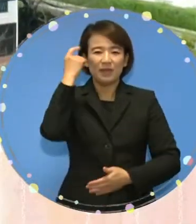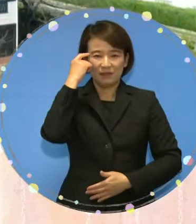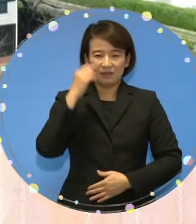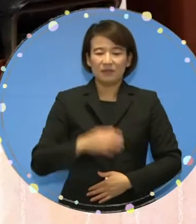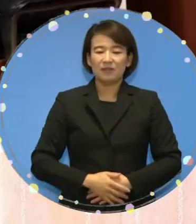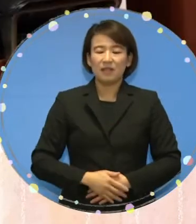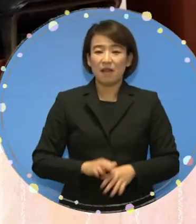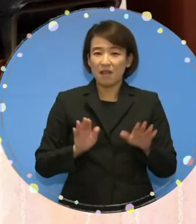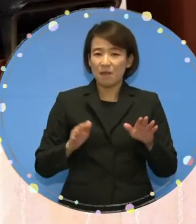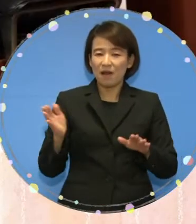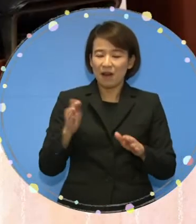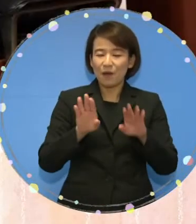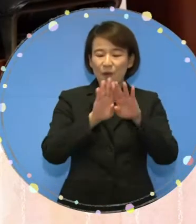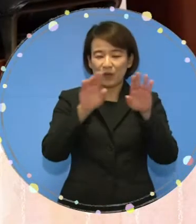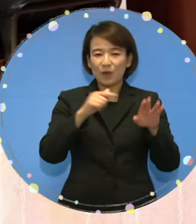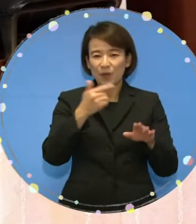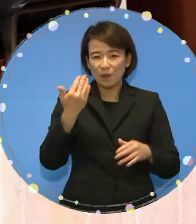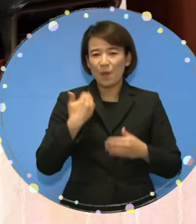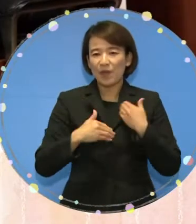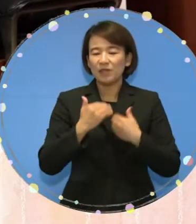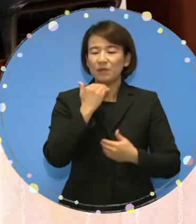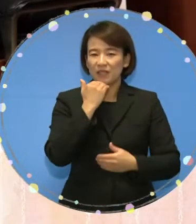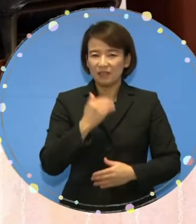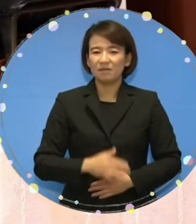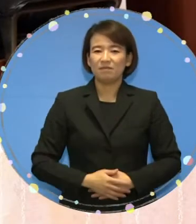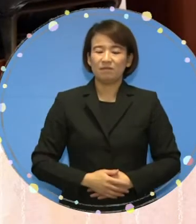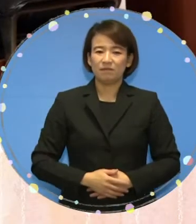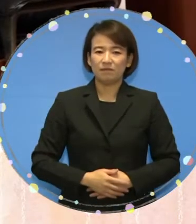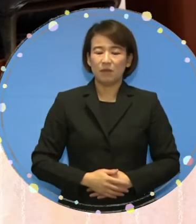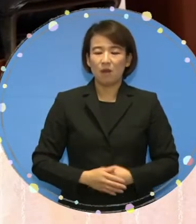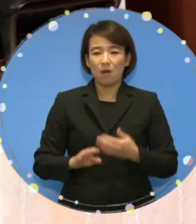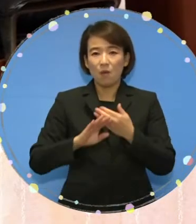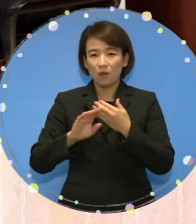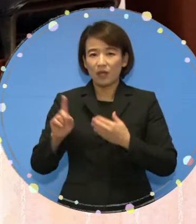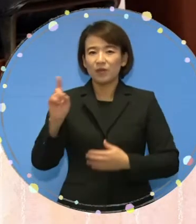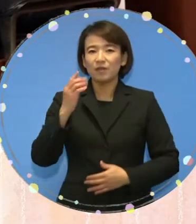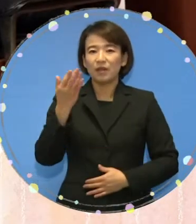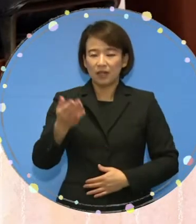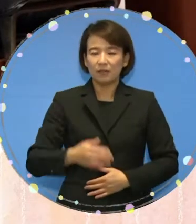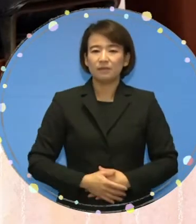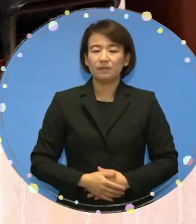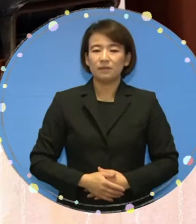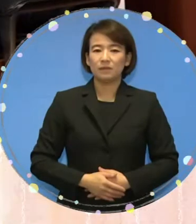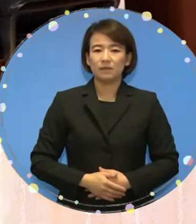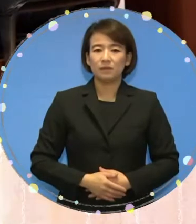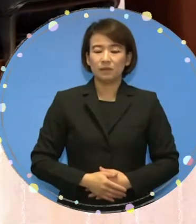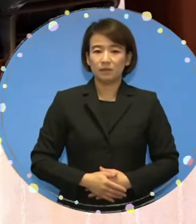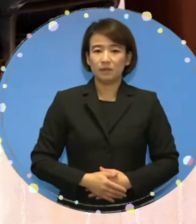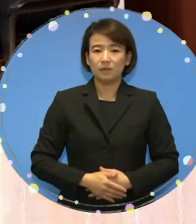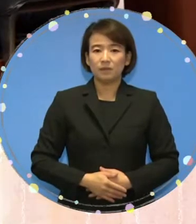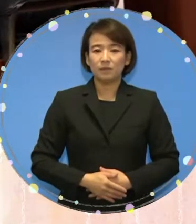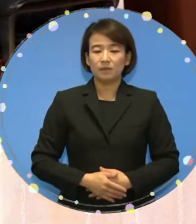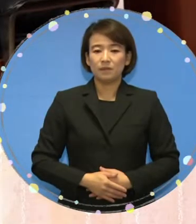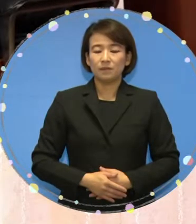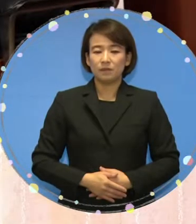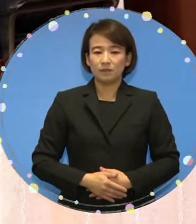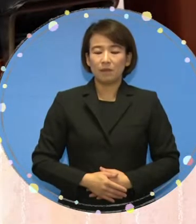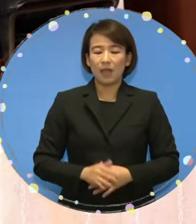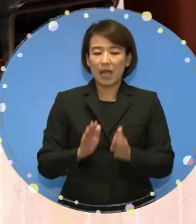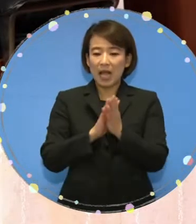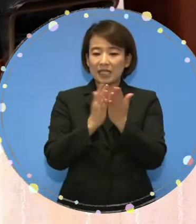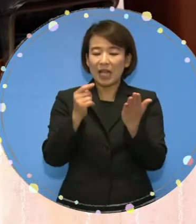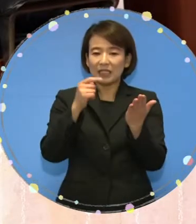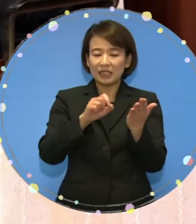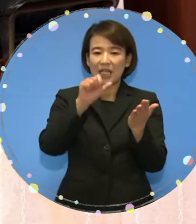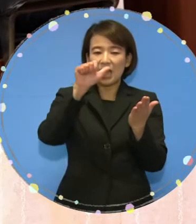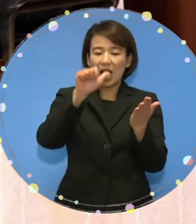ね今から公開で非常に楽しみです他にはどのような出来事がありましたかはい雑誌